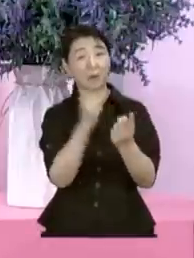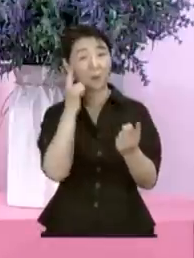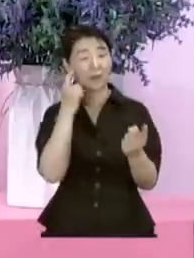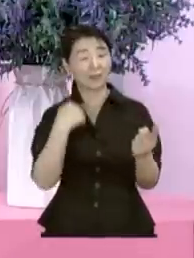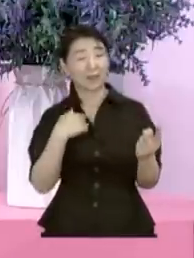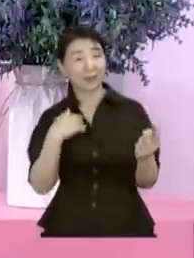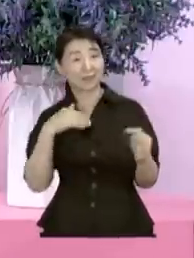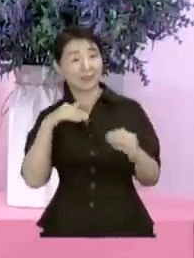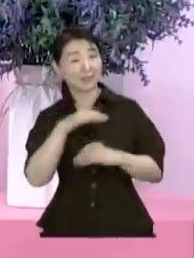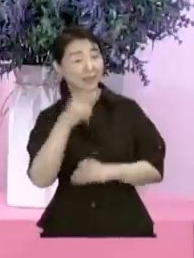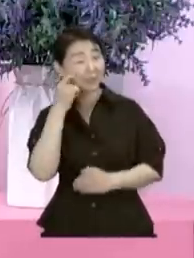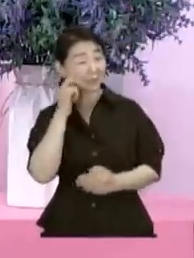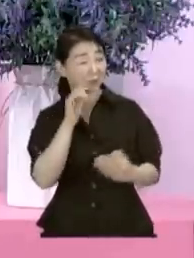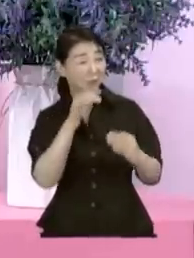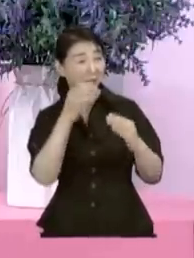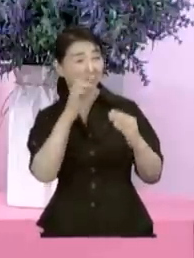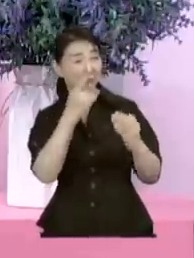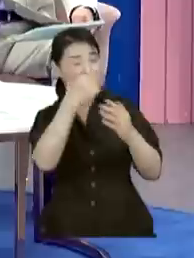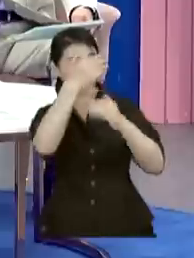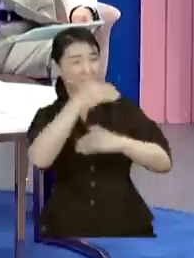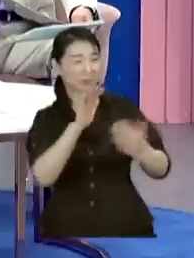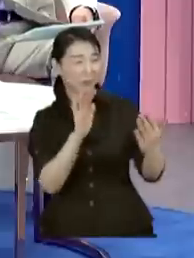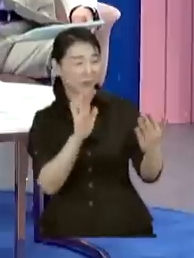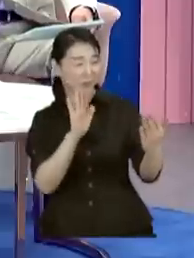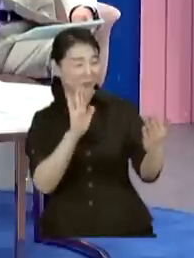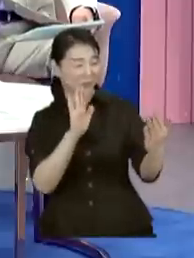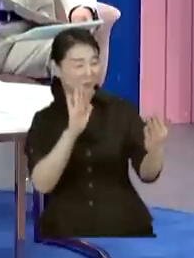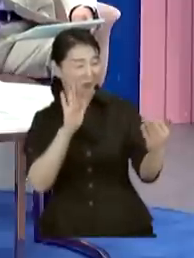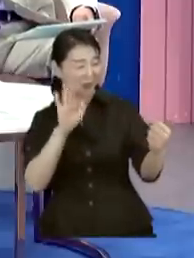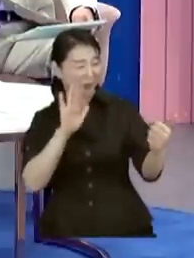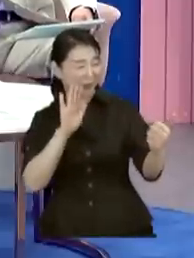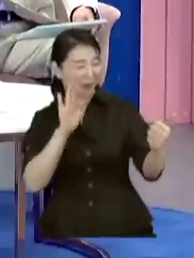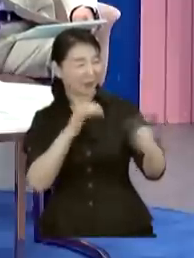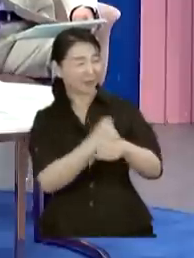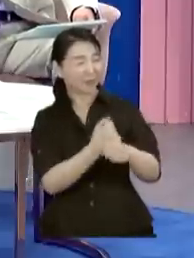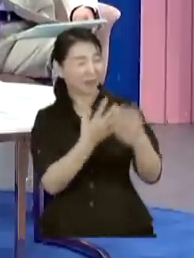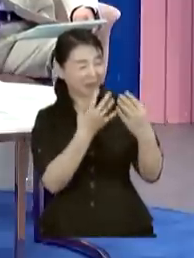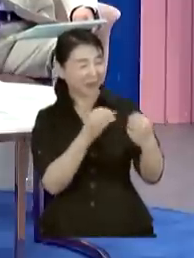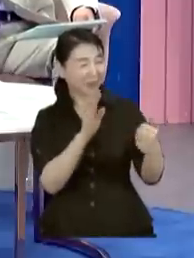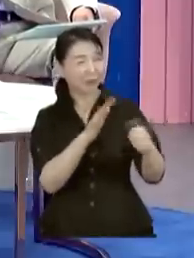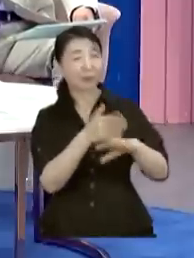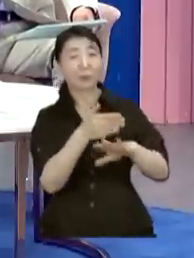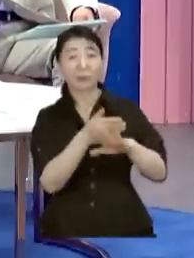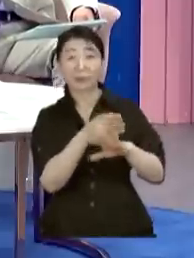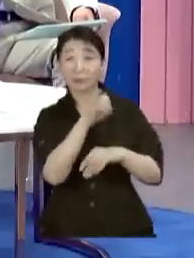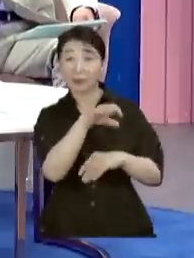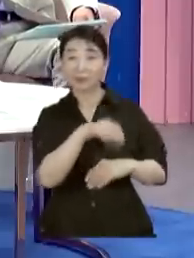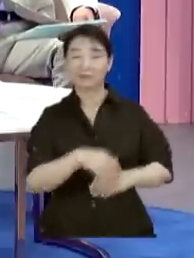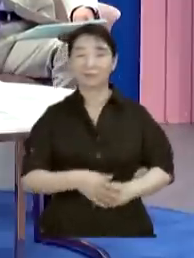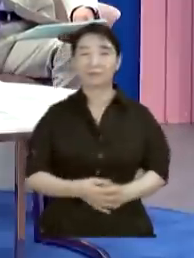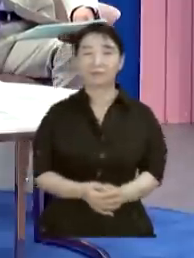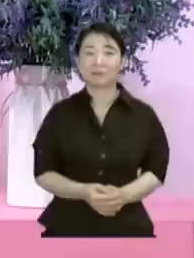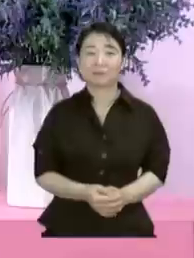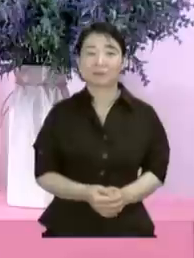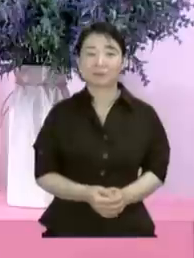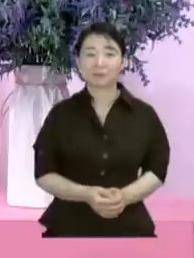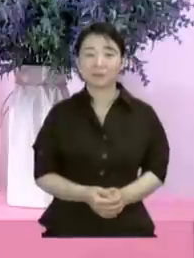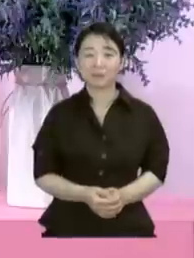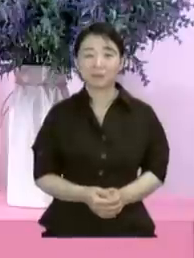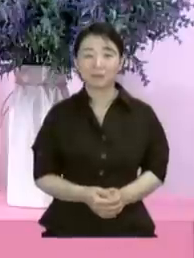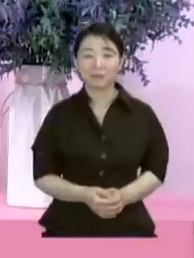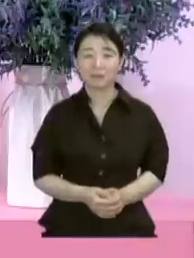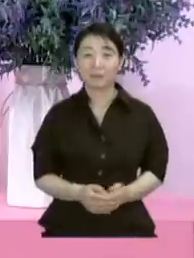들어가잖아요. 울면서 정말 수고했다. 정말 고맙다. 이제 하고 이 퇴원을